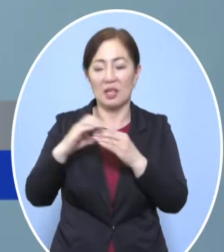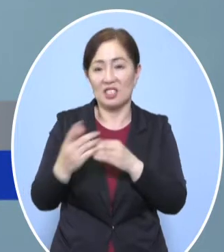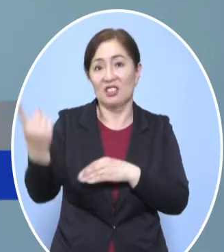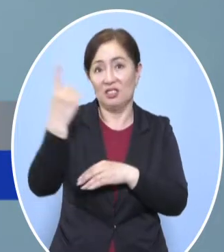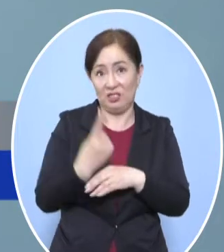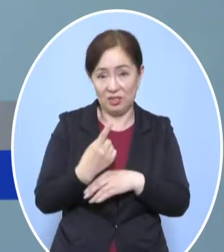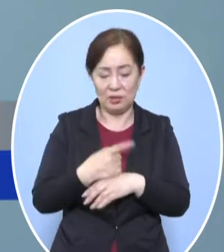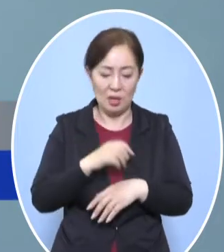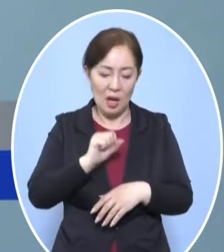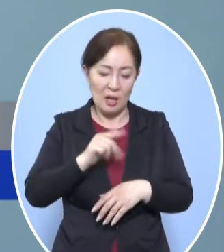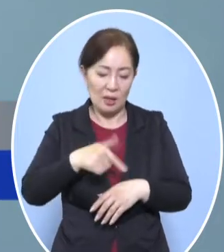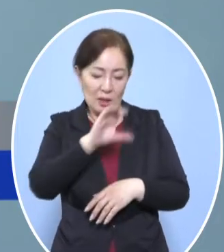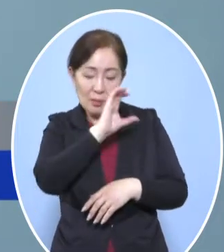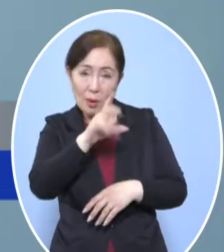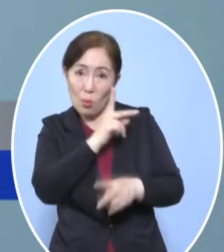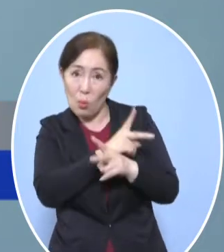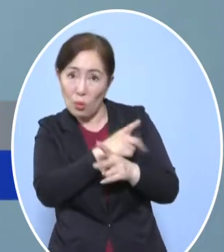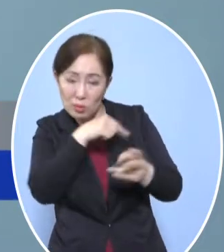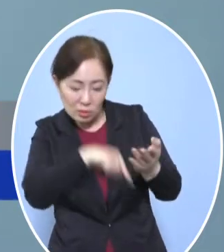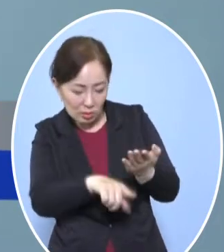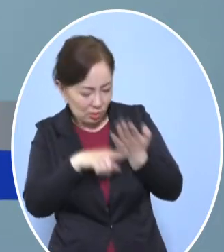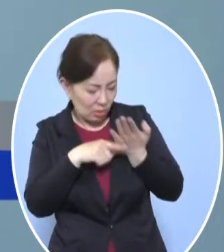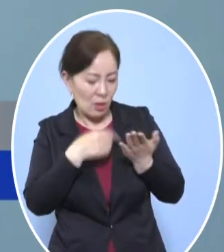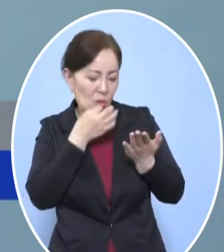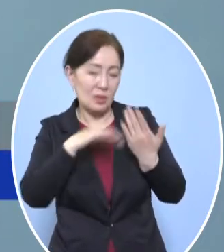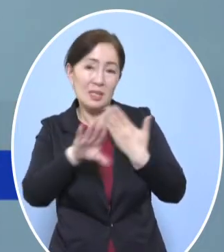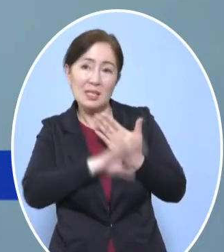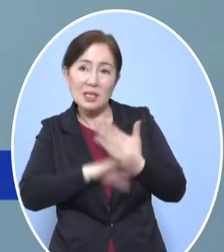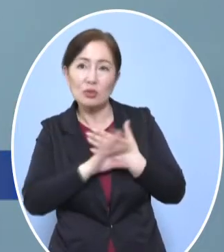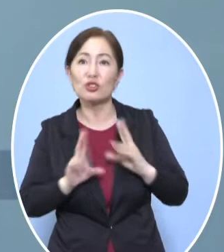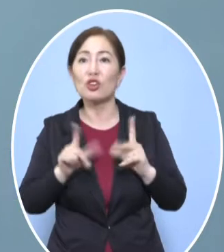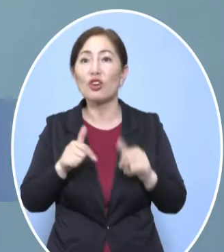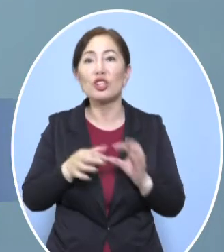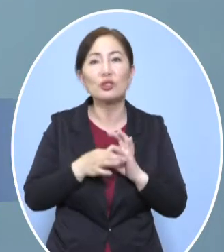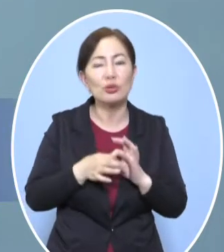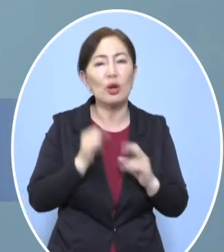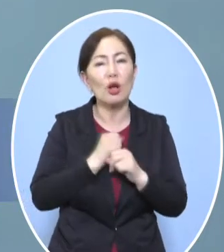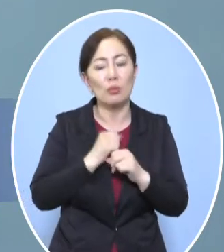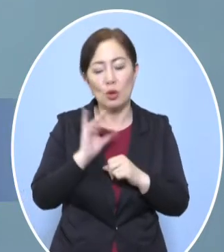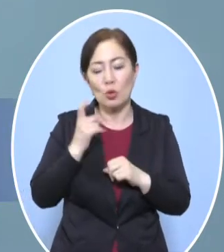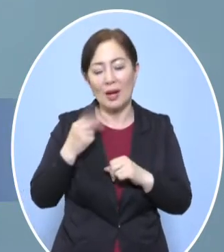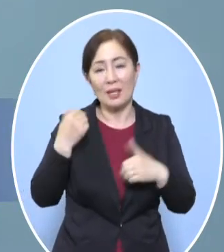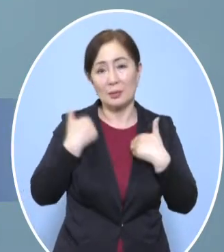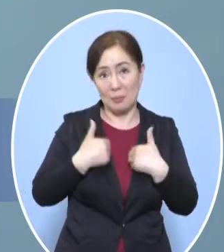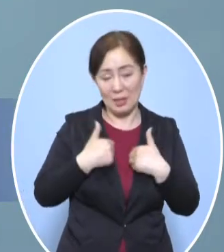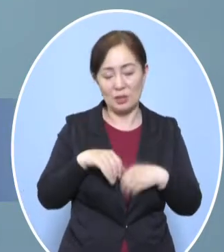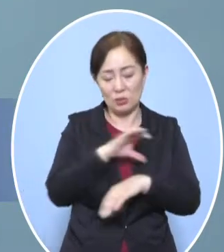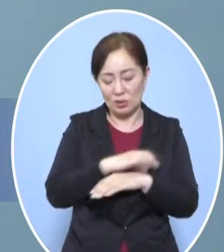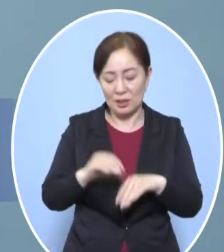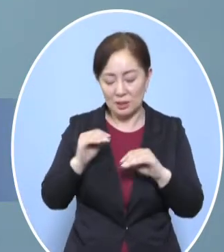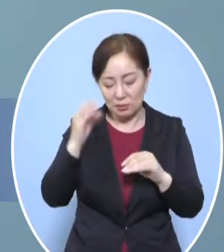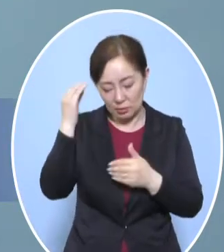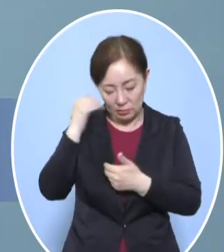ирж оролцож байна. Авлигатай тэмцэх тухай хууль заасны дагуу авлигаас урьдсан сэргийлэх соён гэгэрлэх чиглэлээр одоо сурагч